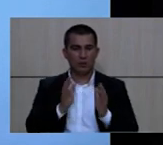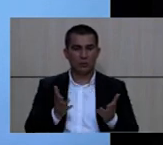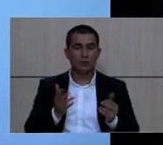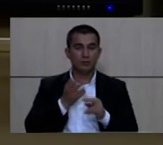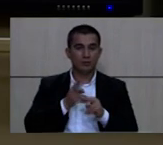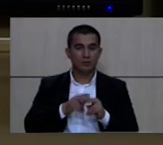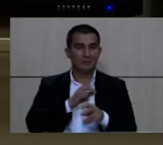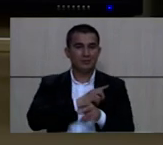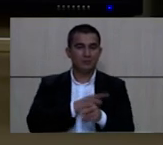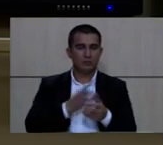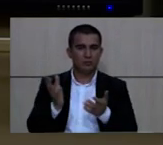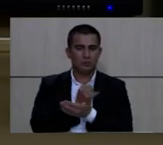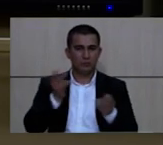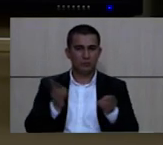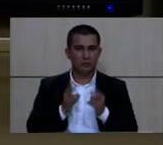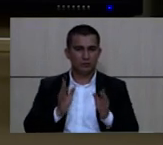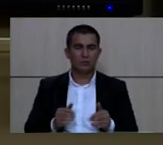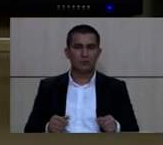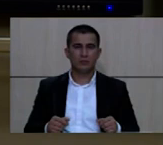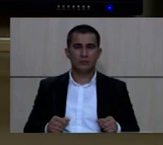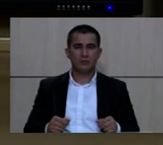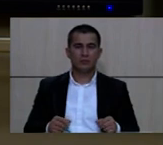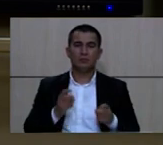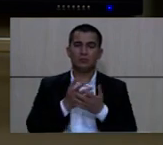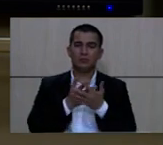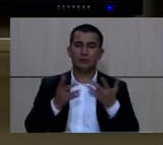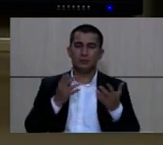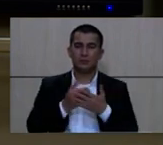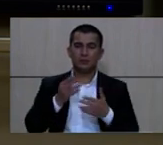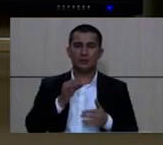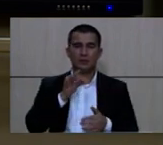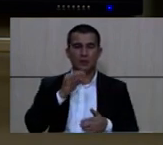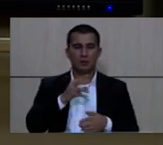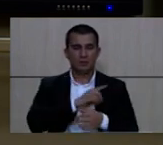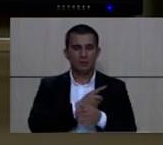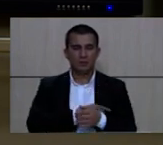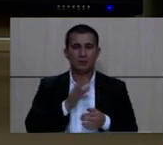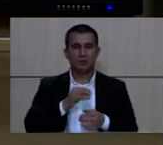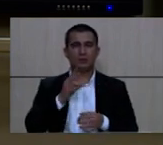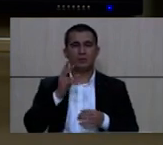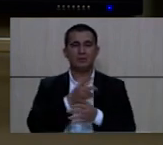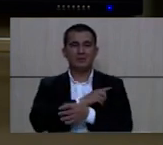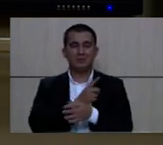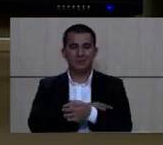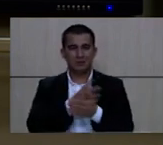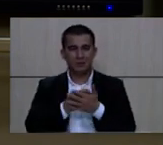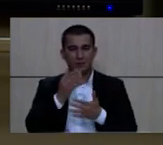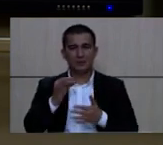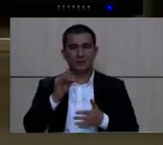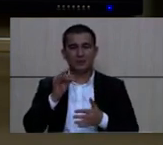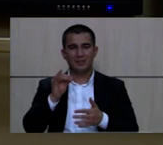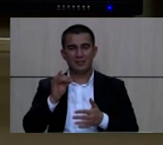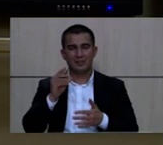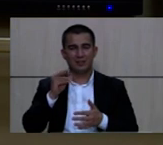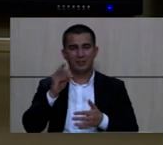topishimiz lozim. Buyurdik. Jism impulsi hamda kuch impulsiga qaraymiz. Demak, berilgan